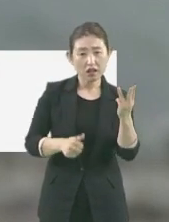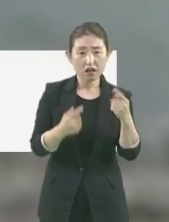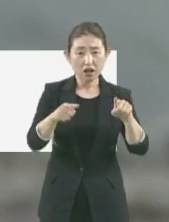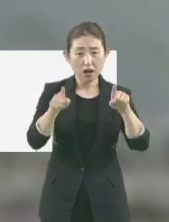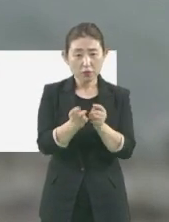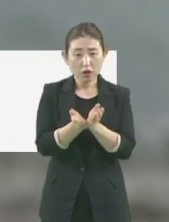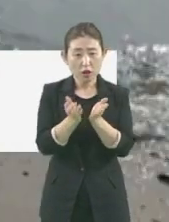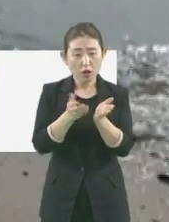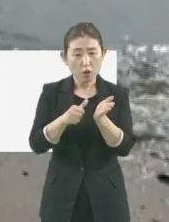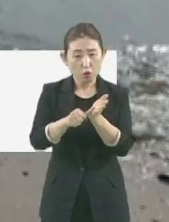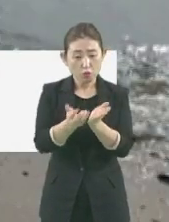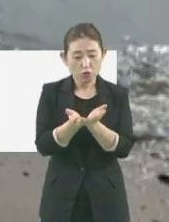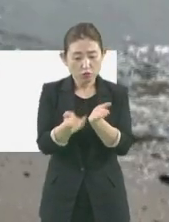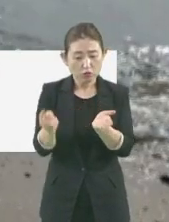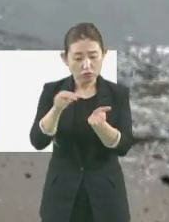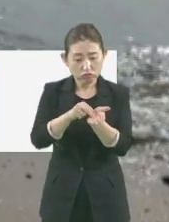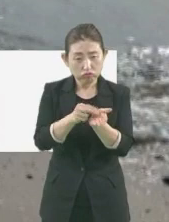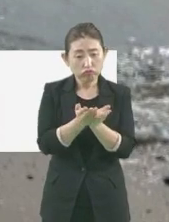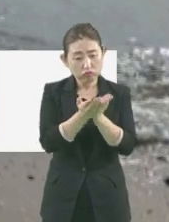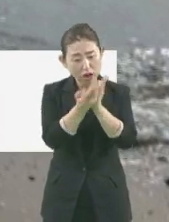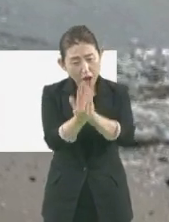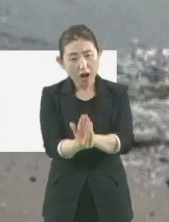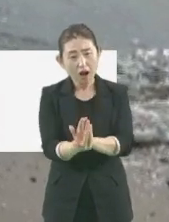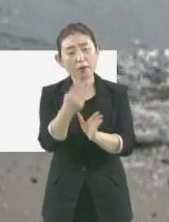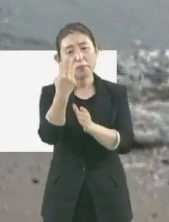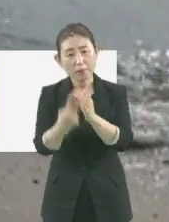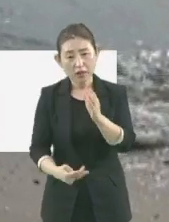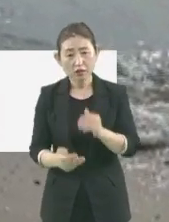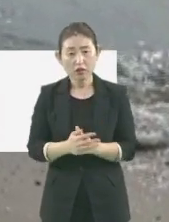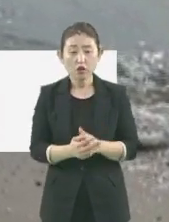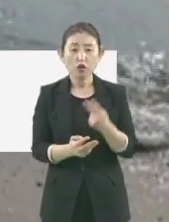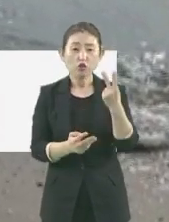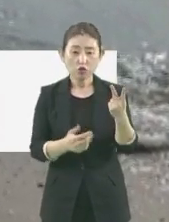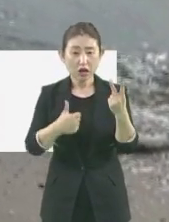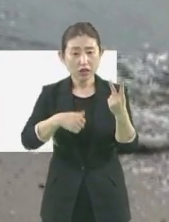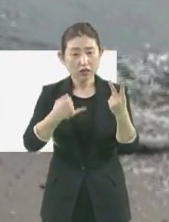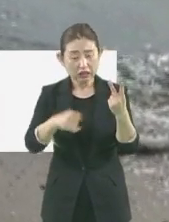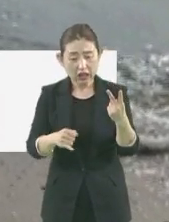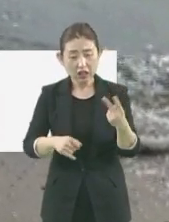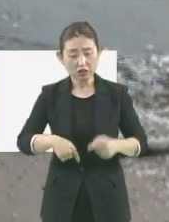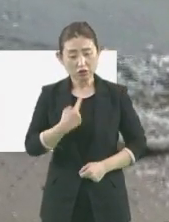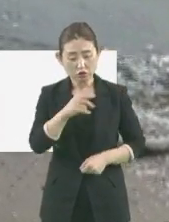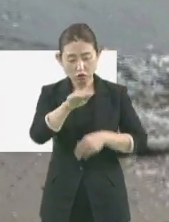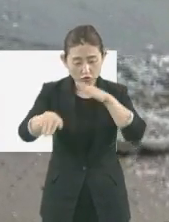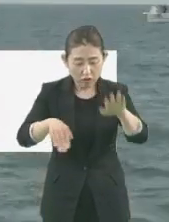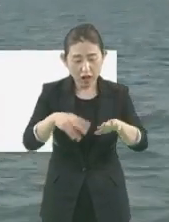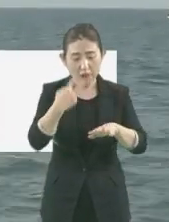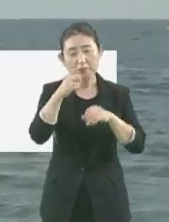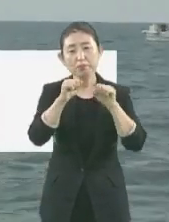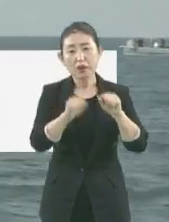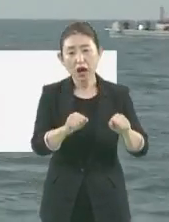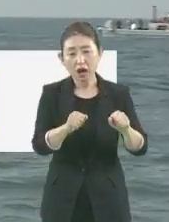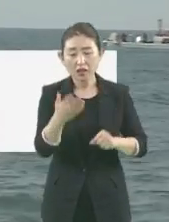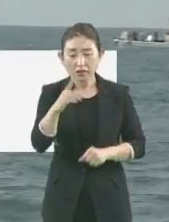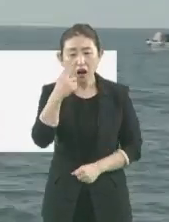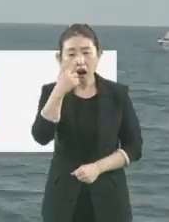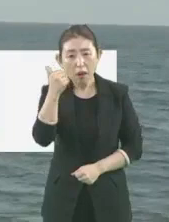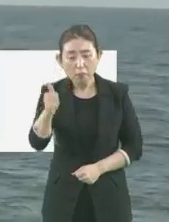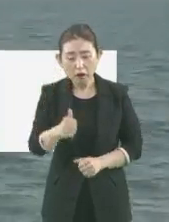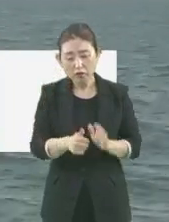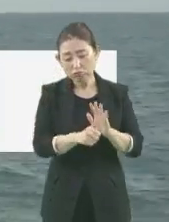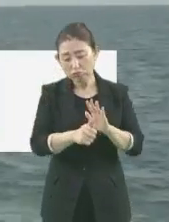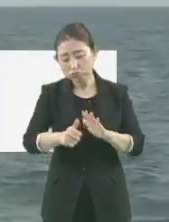고무 보트를 타다 바다에 빠졌습니다 자녀 2명은 자력으로 바다에서 빠져 나왔지만 이 남성은 신고